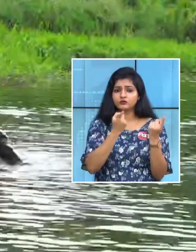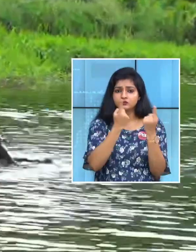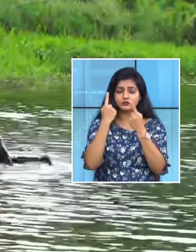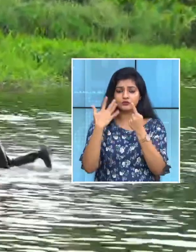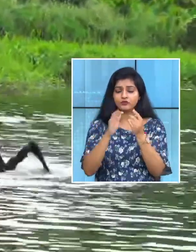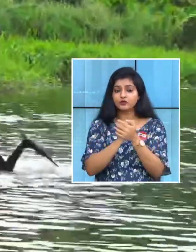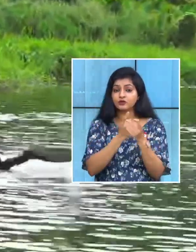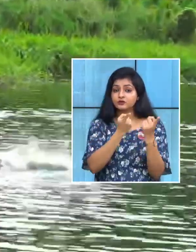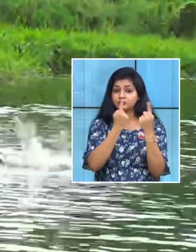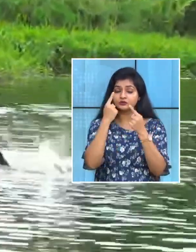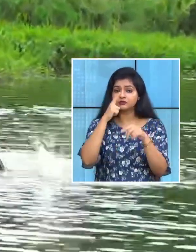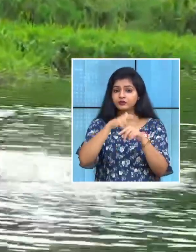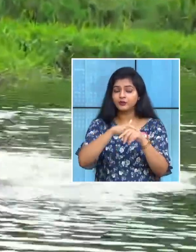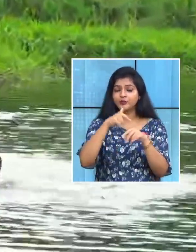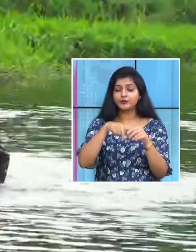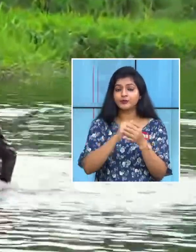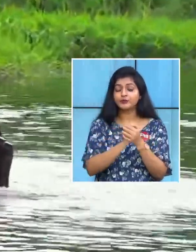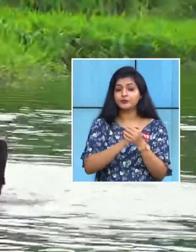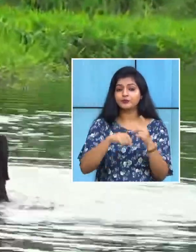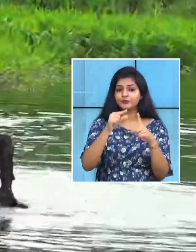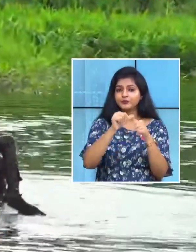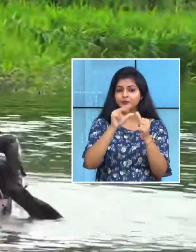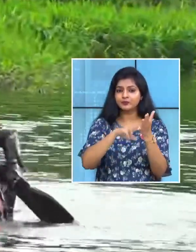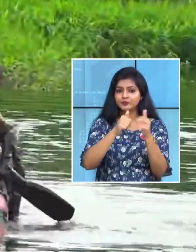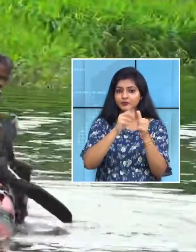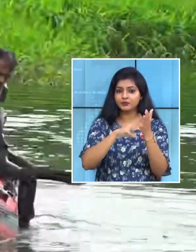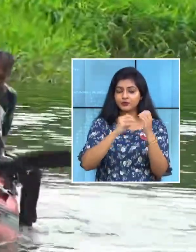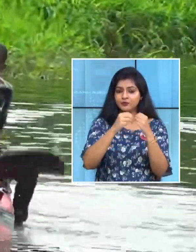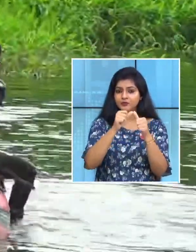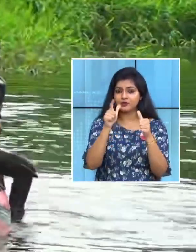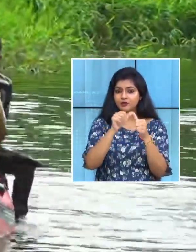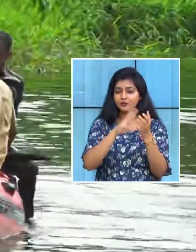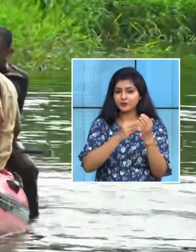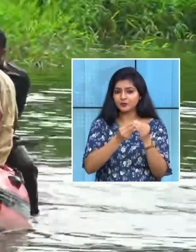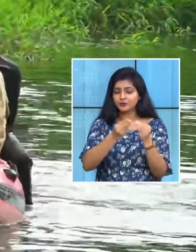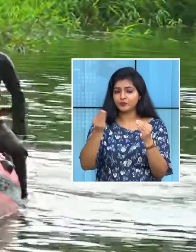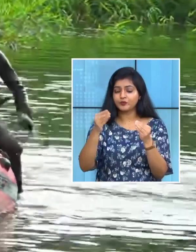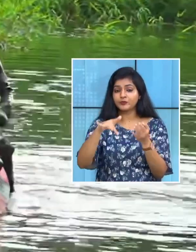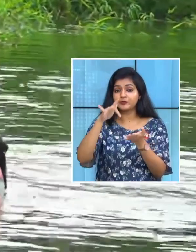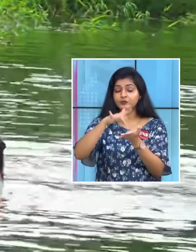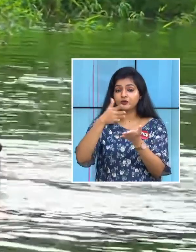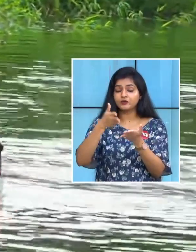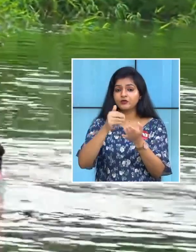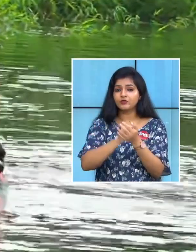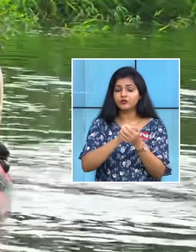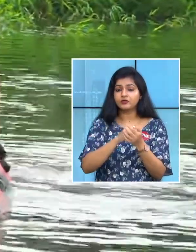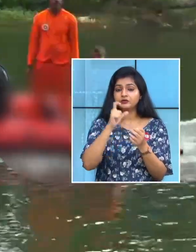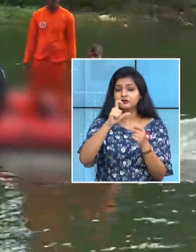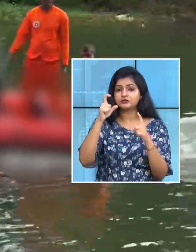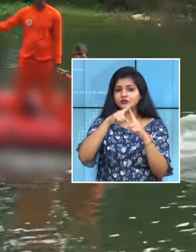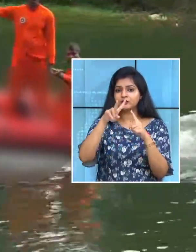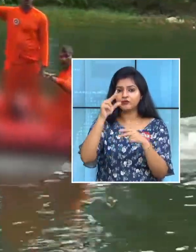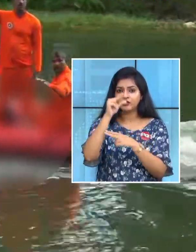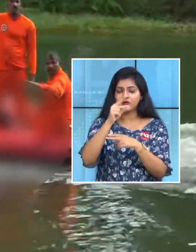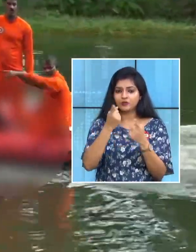അങ്ങനെ പരിശോധന നടത്തിയപ്പോഴാണ് ഈ പനമ്പാലം എന്ന് പറയുന്ന സ്ഥലത്തുള്ള, അതിന് തൊട്ടടുത്തുള്ള അമ്പാടി കവലയുണ്ട്, അവിടെയുള്ള ഒരു CCTV